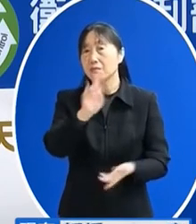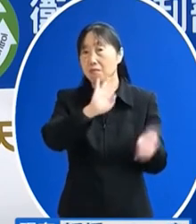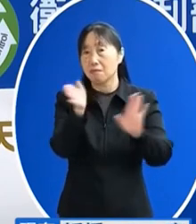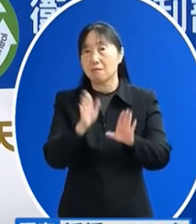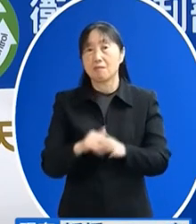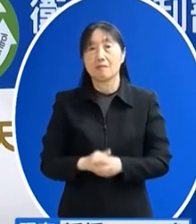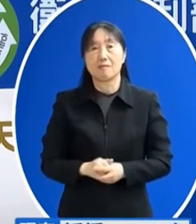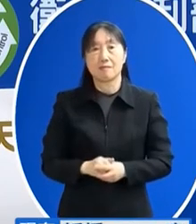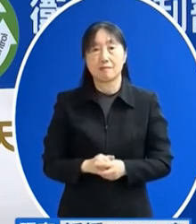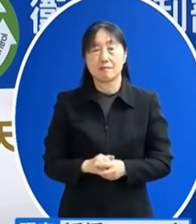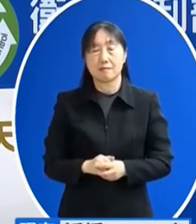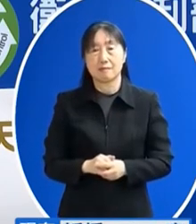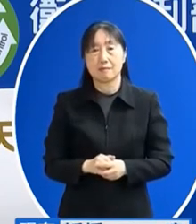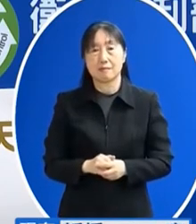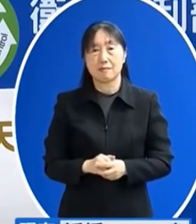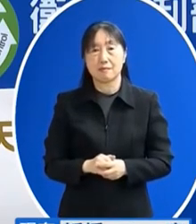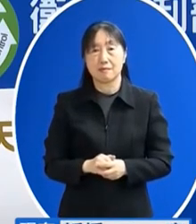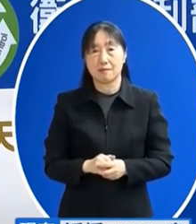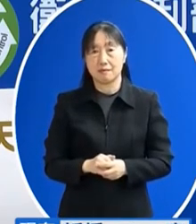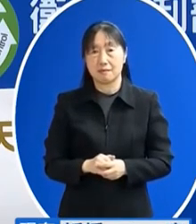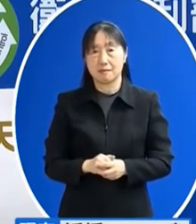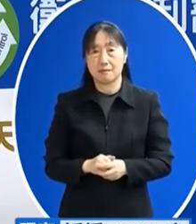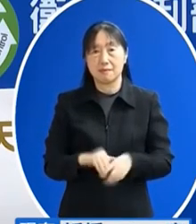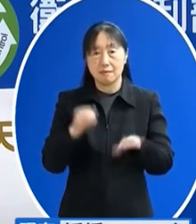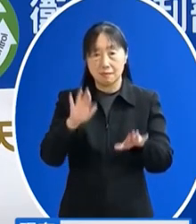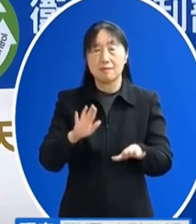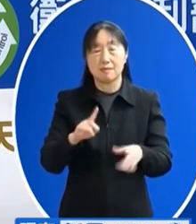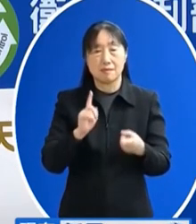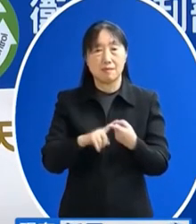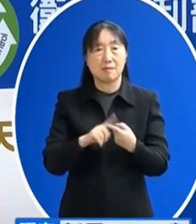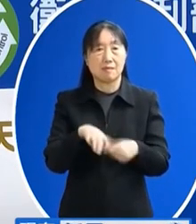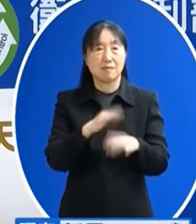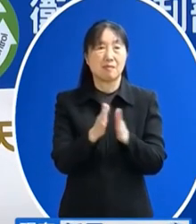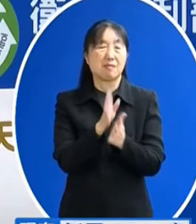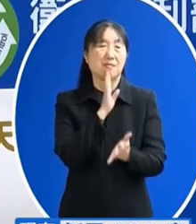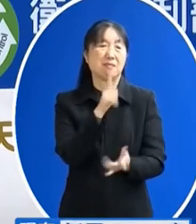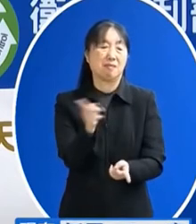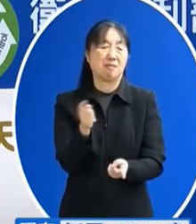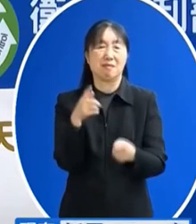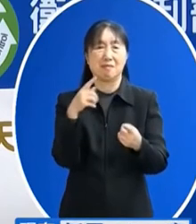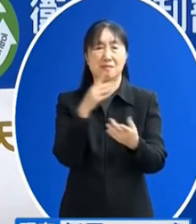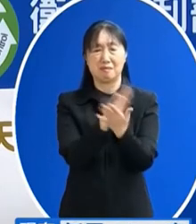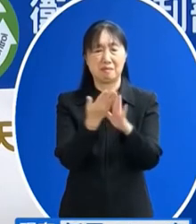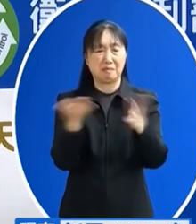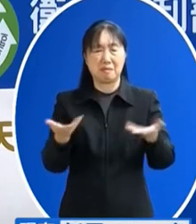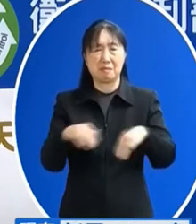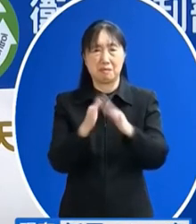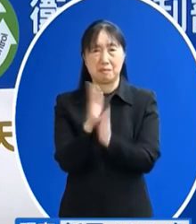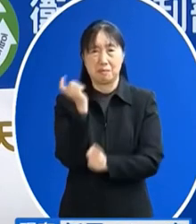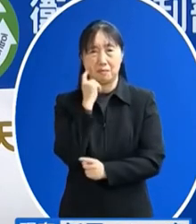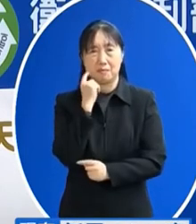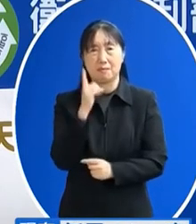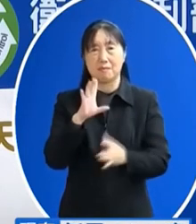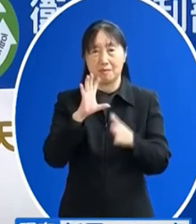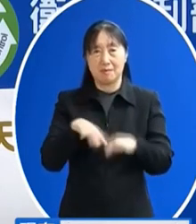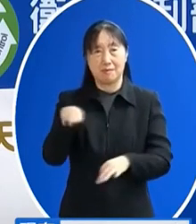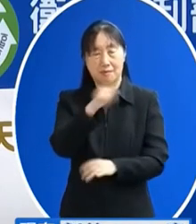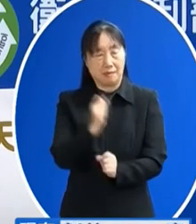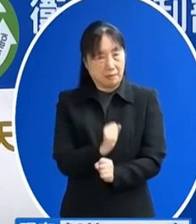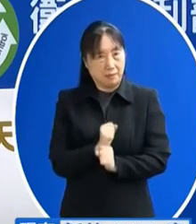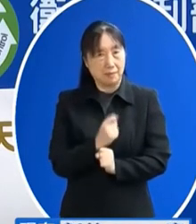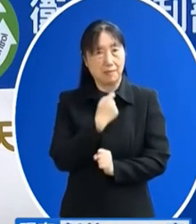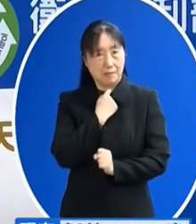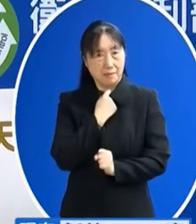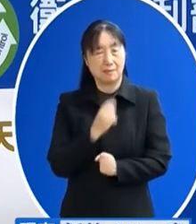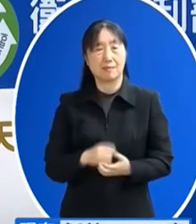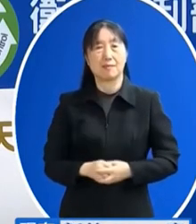不过真的是这现在生命命都假嘛， 哦，那我们只能提高这警觉，哦，那大